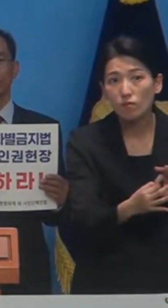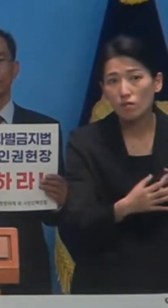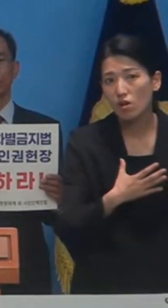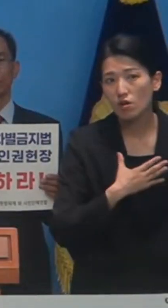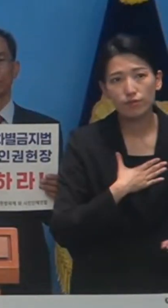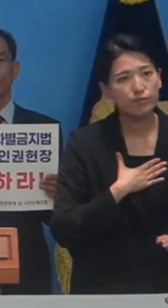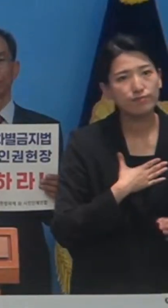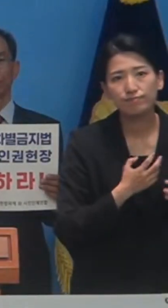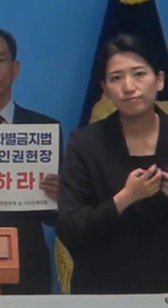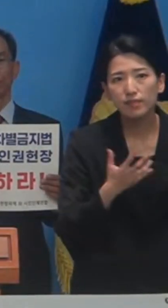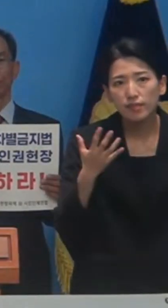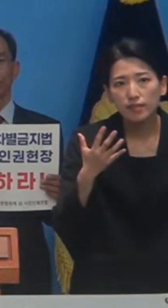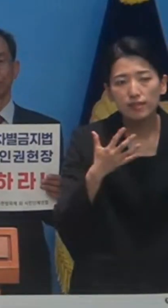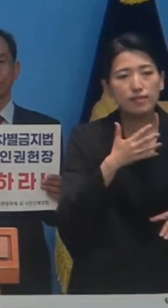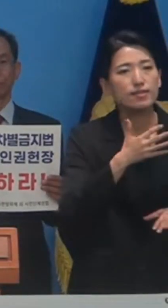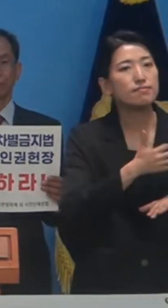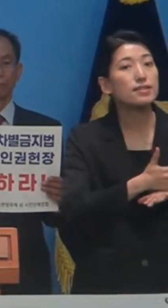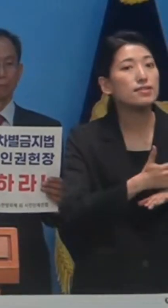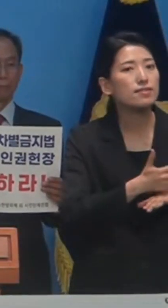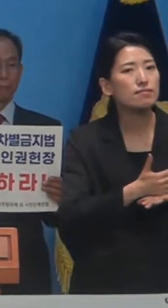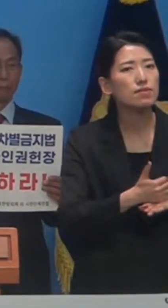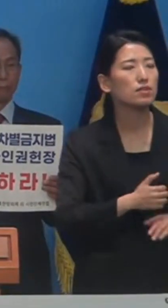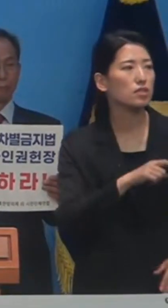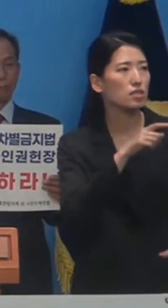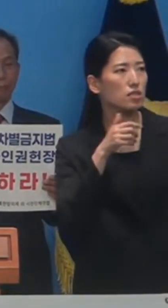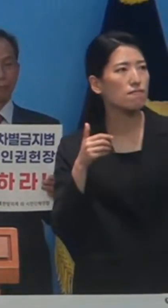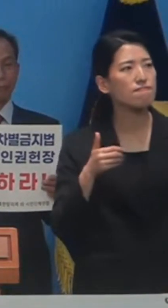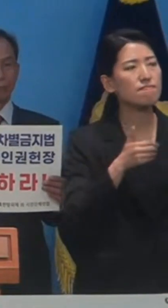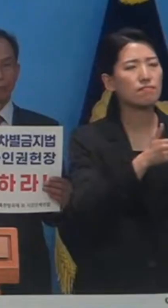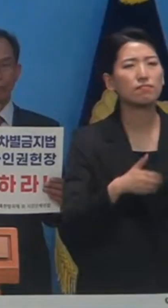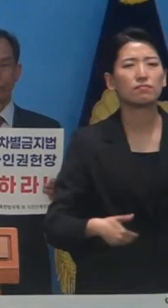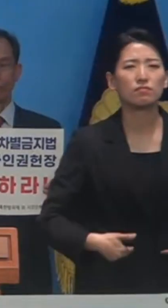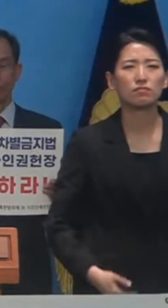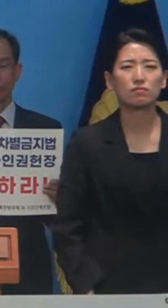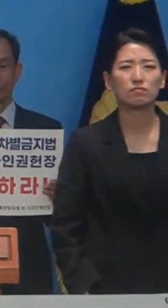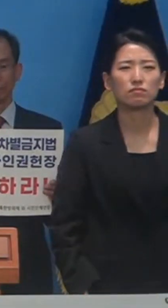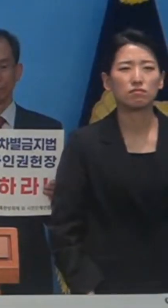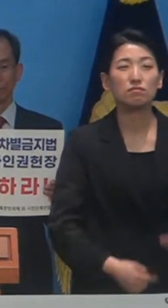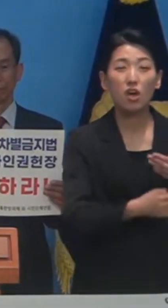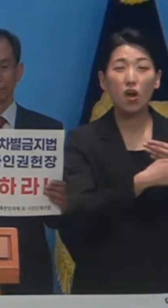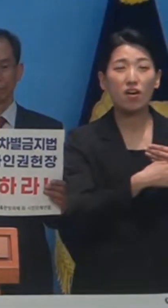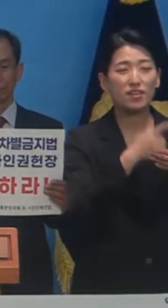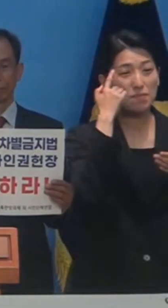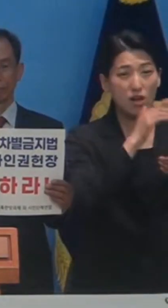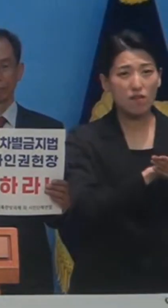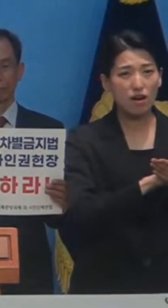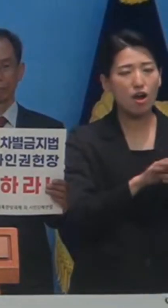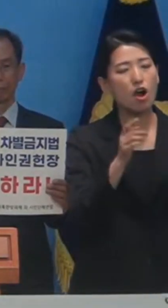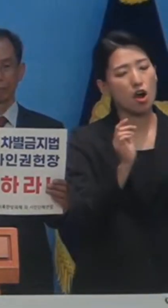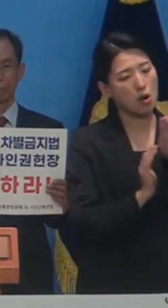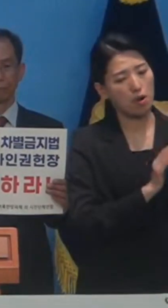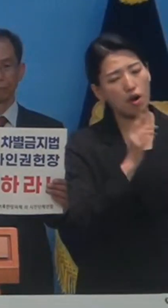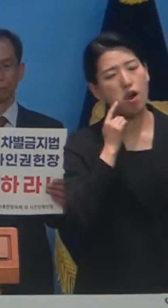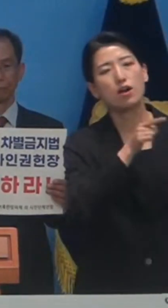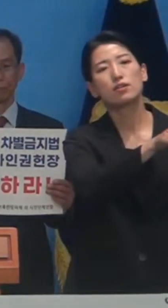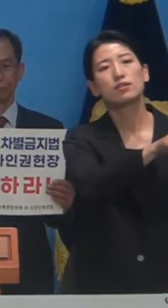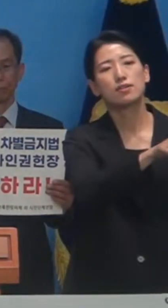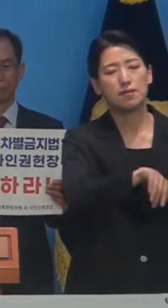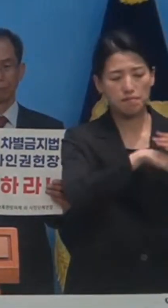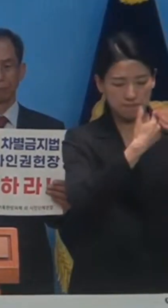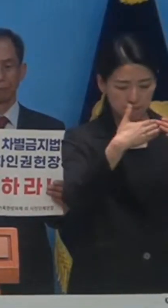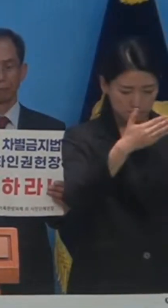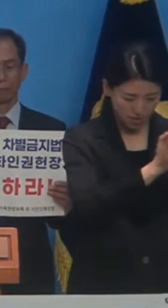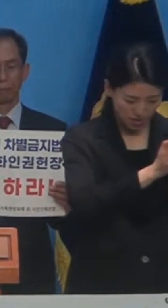막바지에 있고 더 이상 설 자리가 없습니다. 이 가짜 평화인권헌장을 저희는 즉각